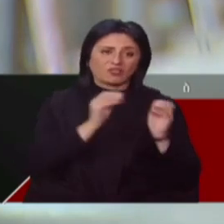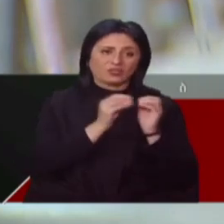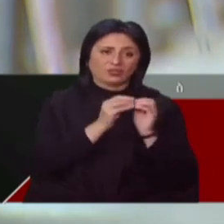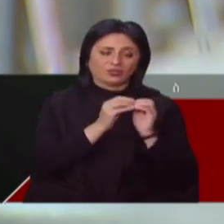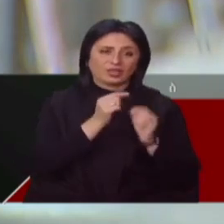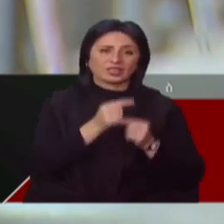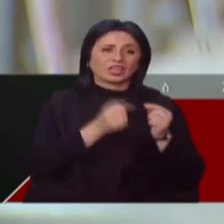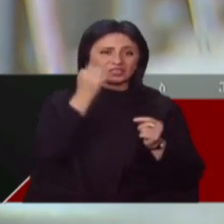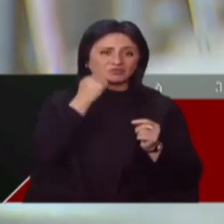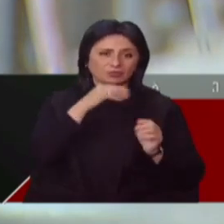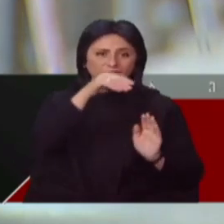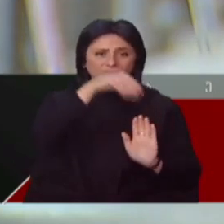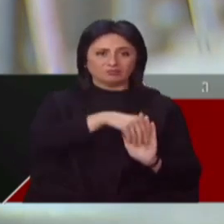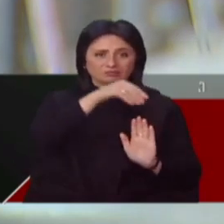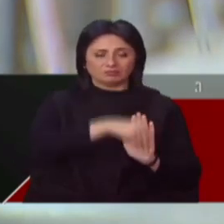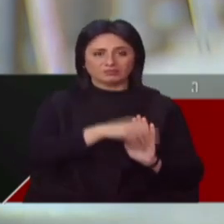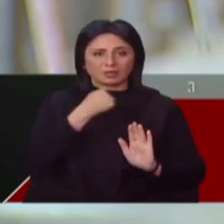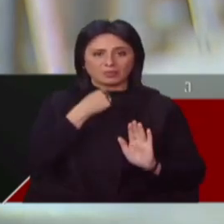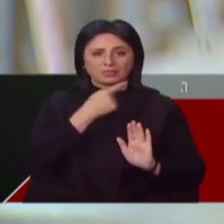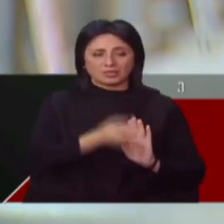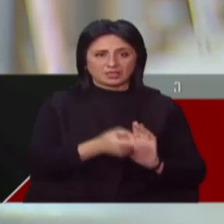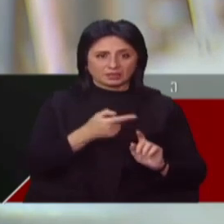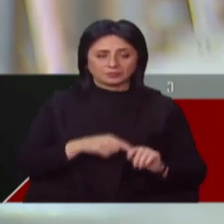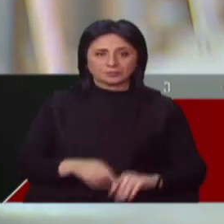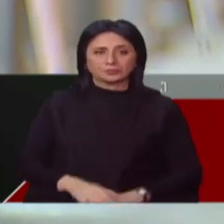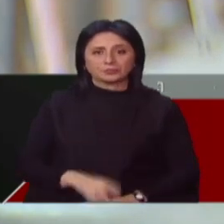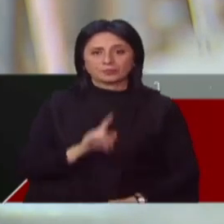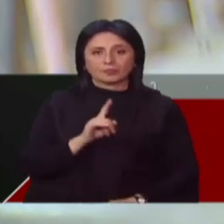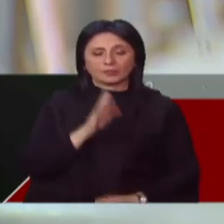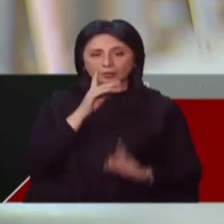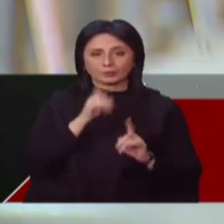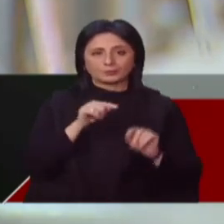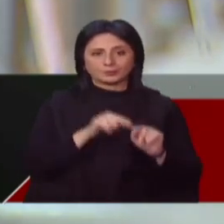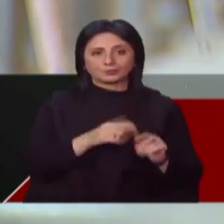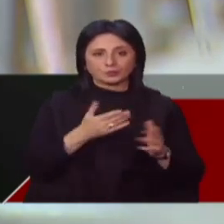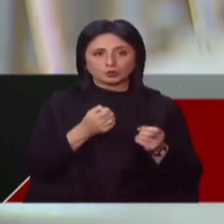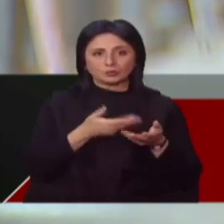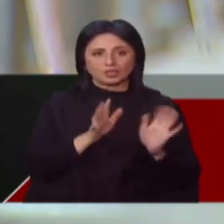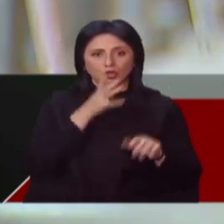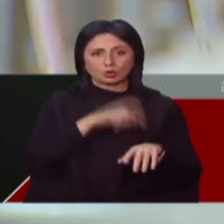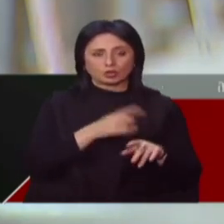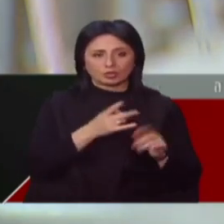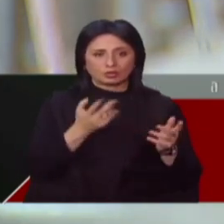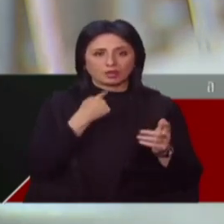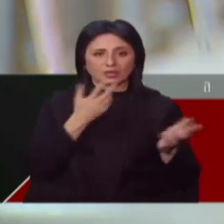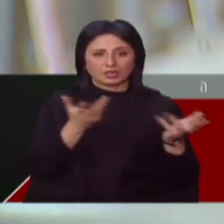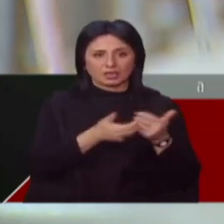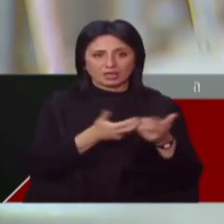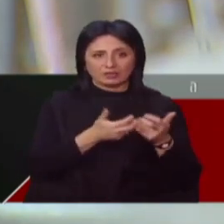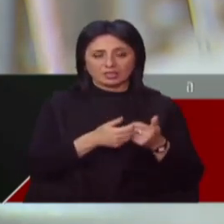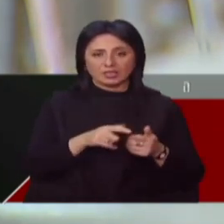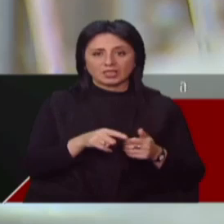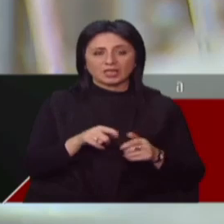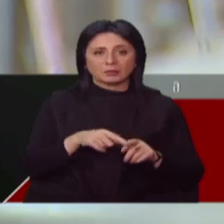შენარჩუნებულია ტრადიციული მეთოდით ხმისმიცემა და რა ბუნებრივია, აქ ალბათ ცოტა მეტი დრო დაჭირდება ხმების დათვლას. რაც